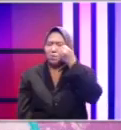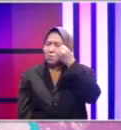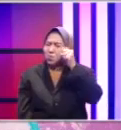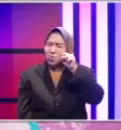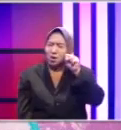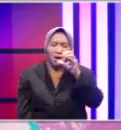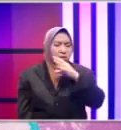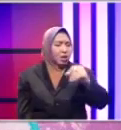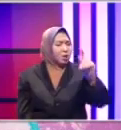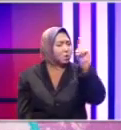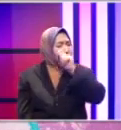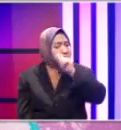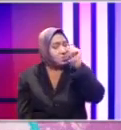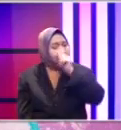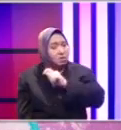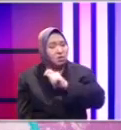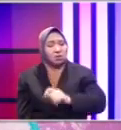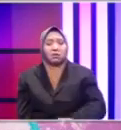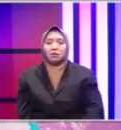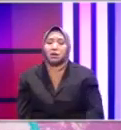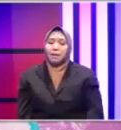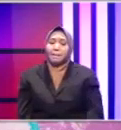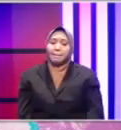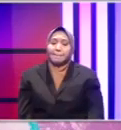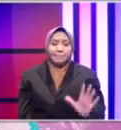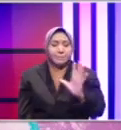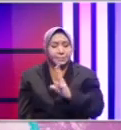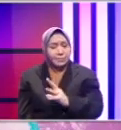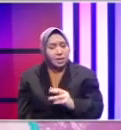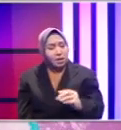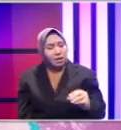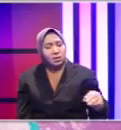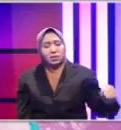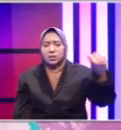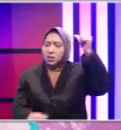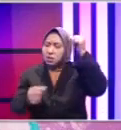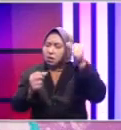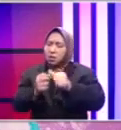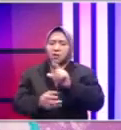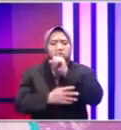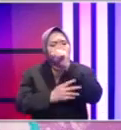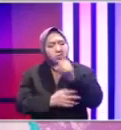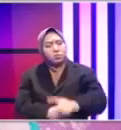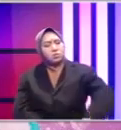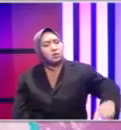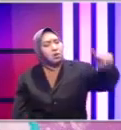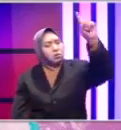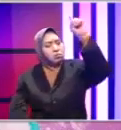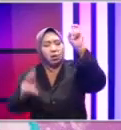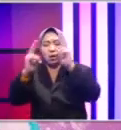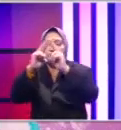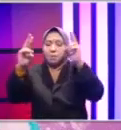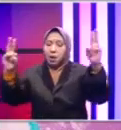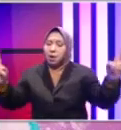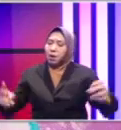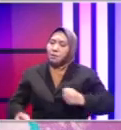wazu roh the way in now loh ala